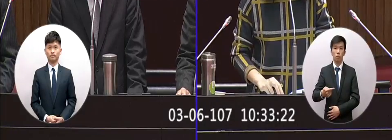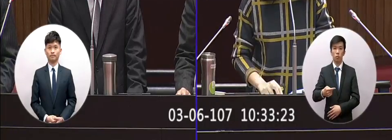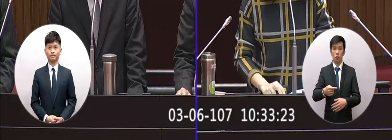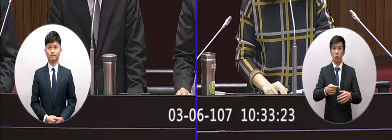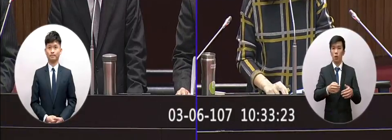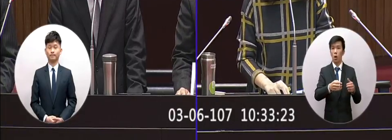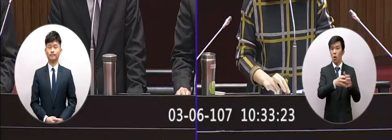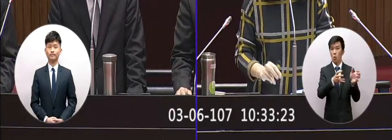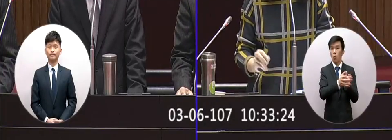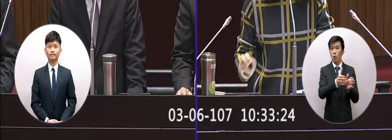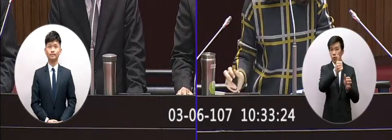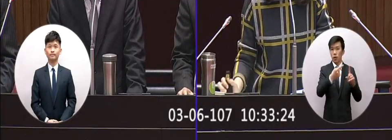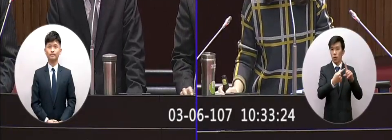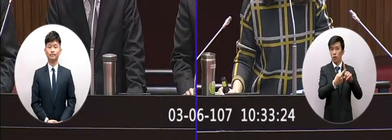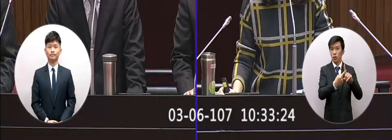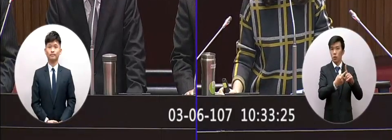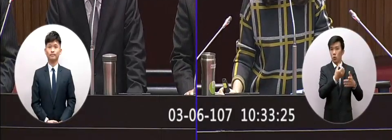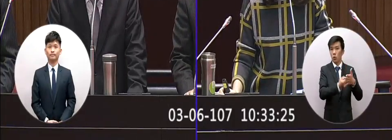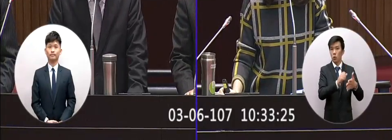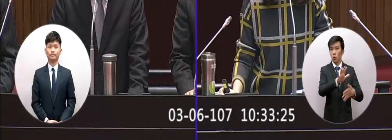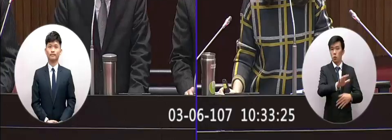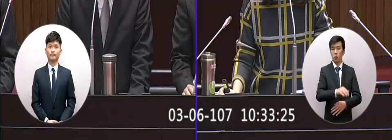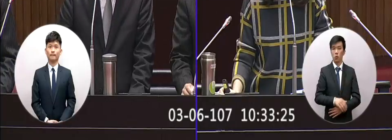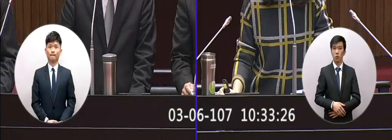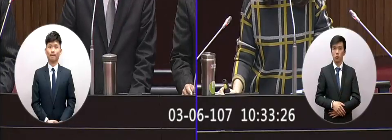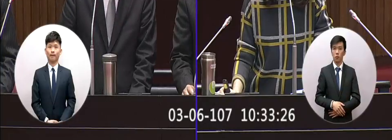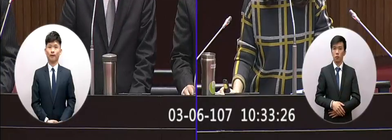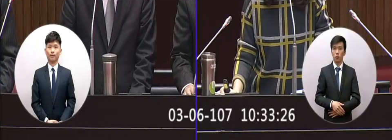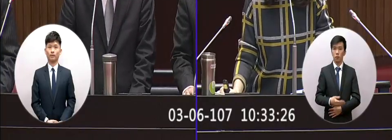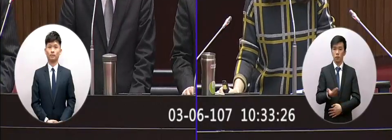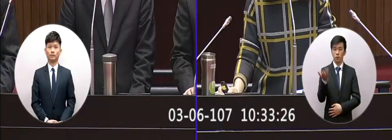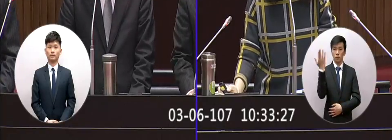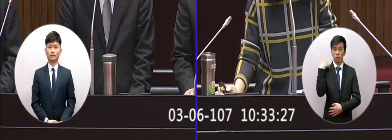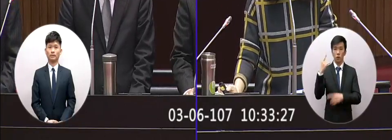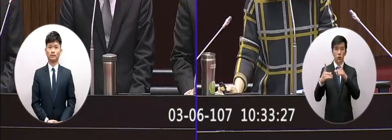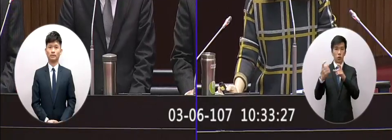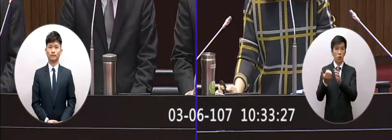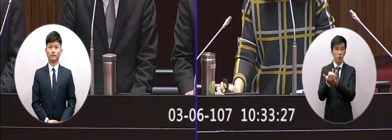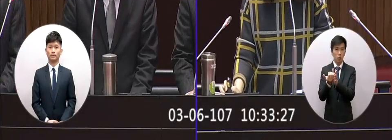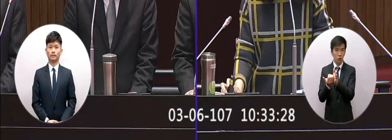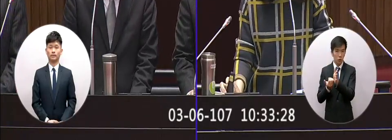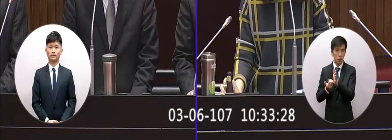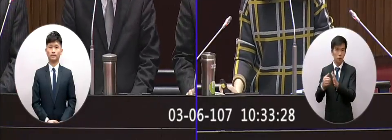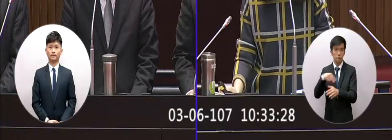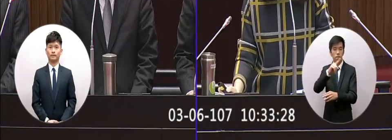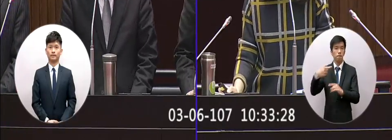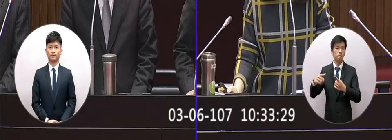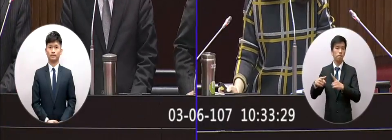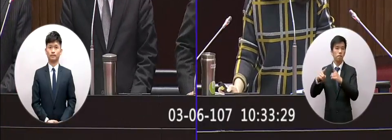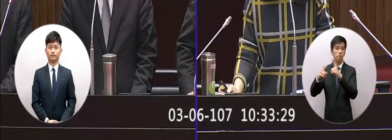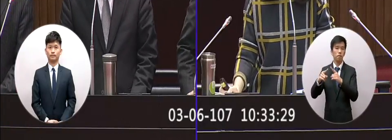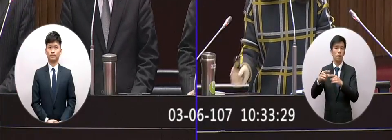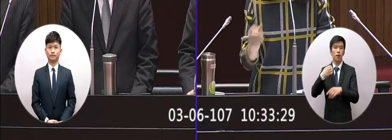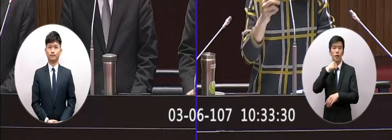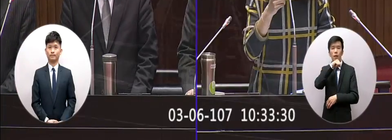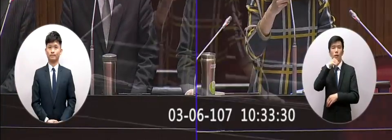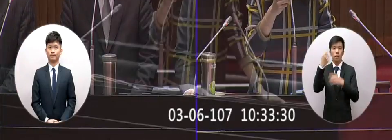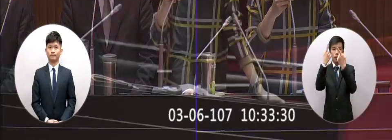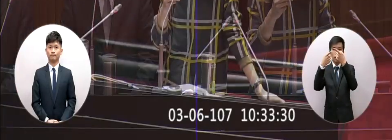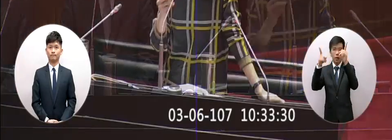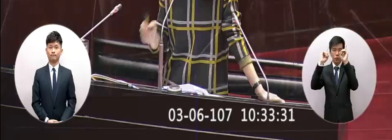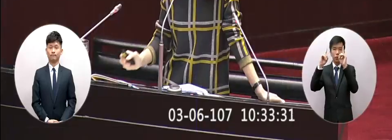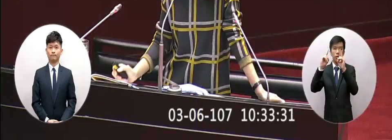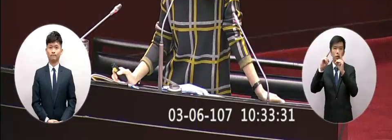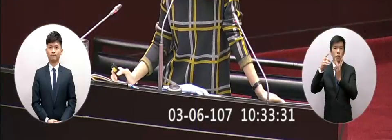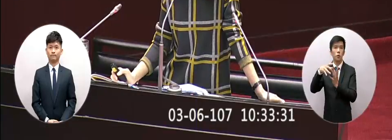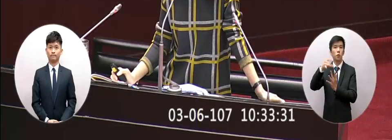上针对于我们在过年之前吵得沸沸扬扬的这个台大校长的一个遴选的一个争议